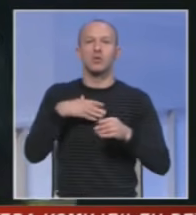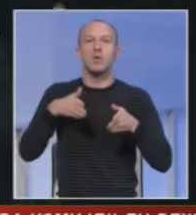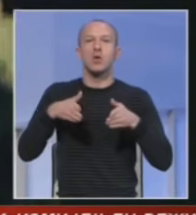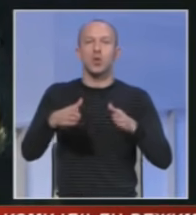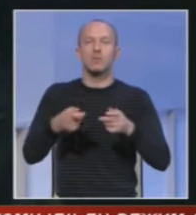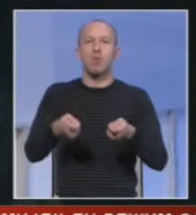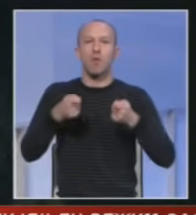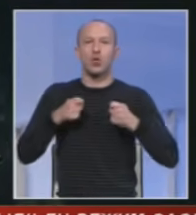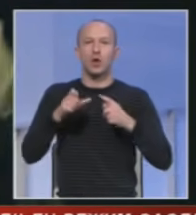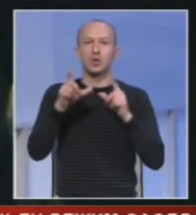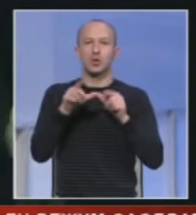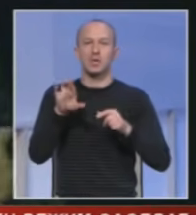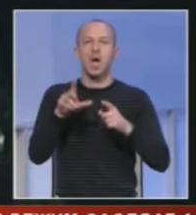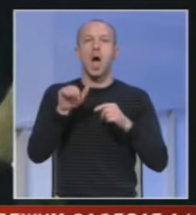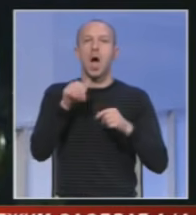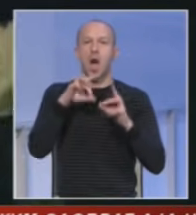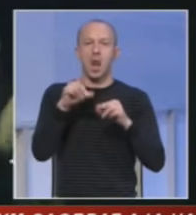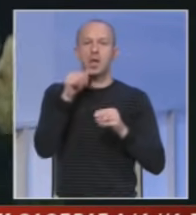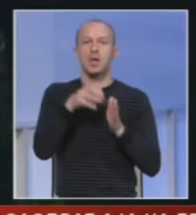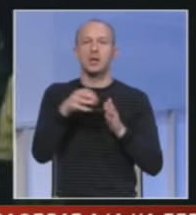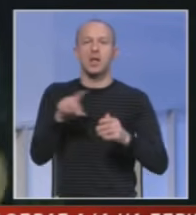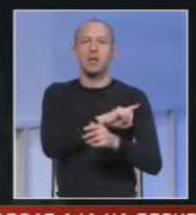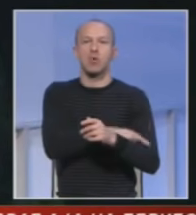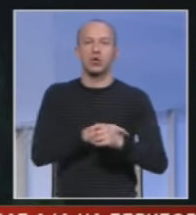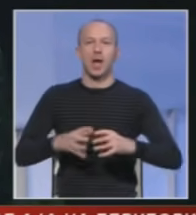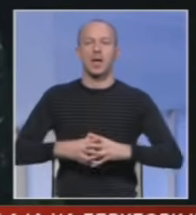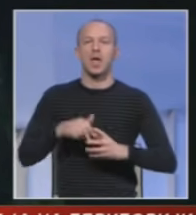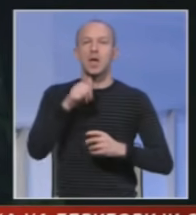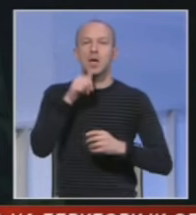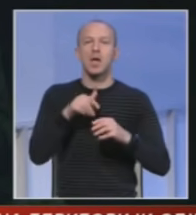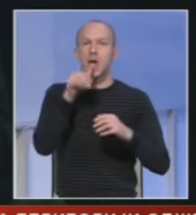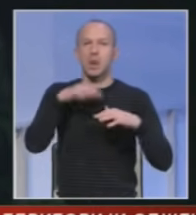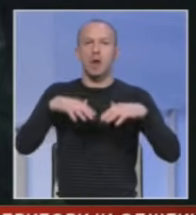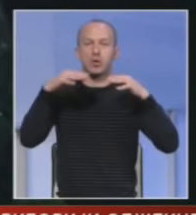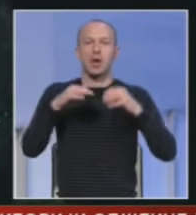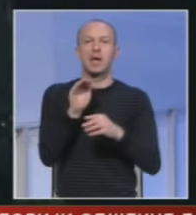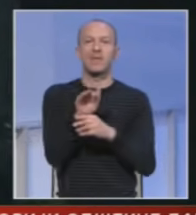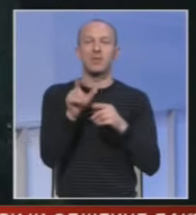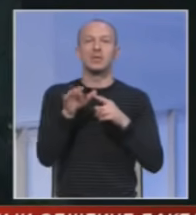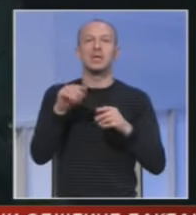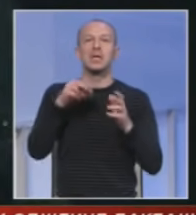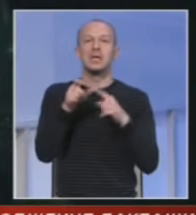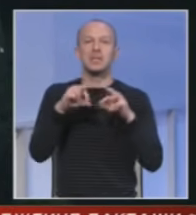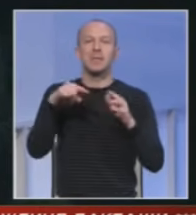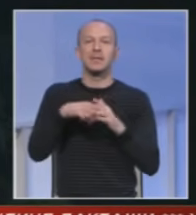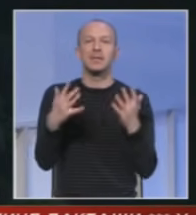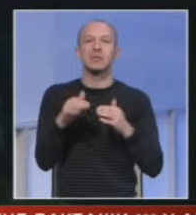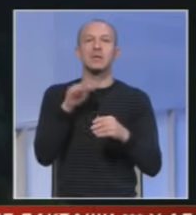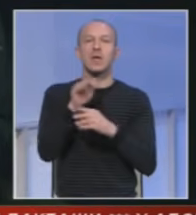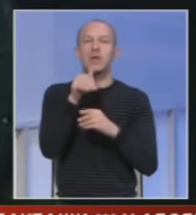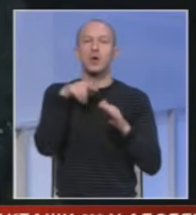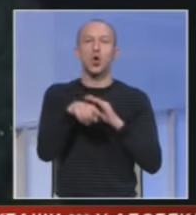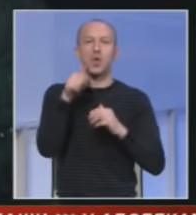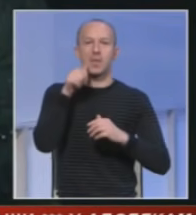koritima, povukle su se, ali i dalje su, kao što rekoh, moćne, jake i nabujale. Javljamo se sa pozicije gde smo se javljali i tokom